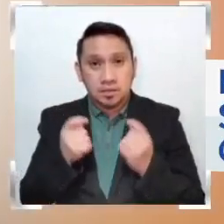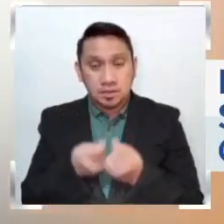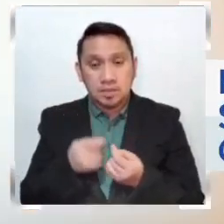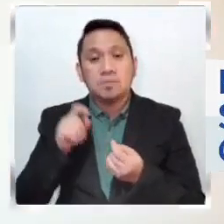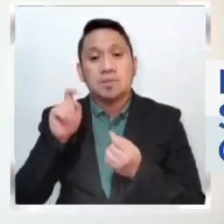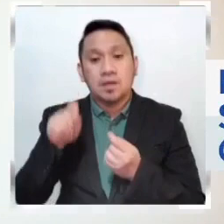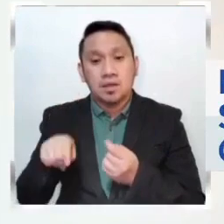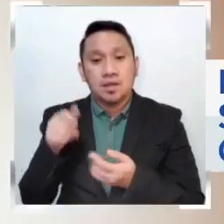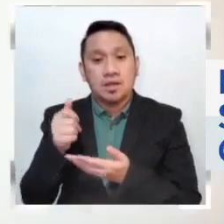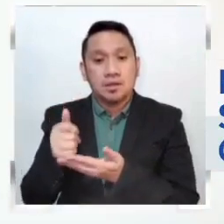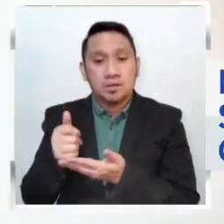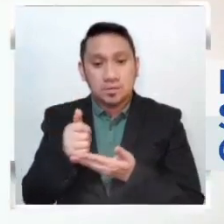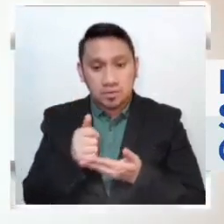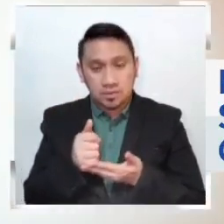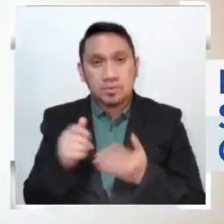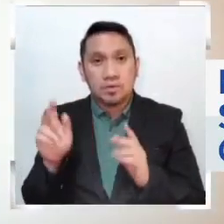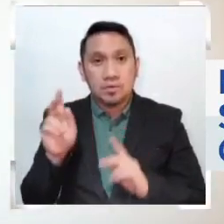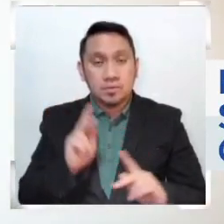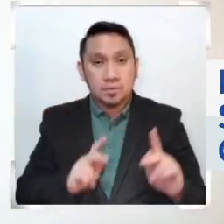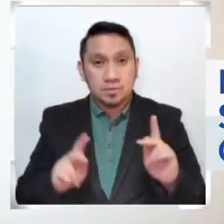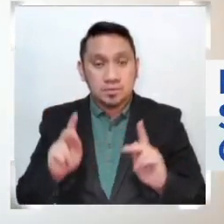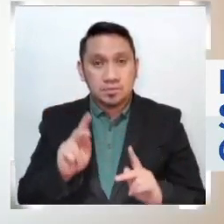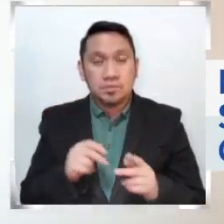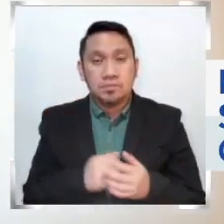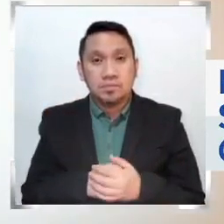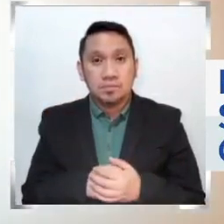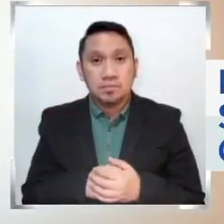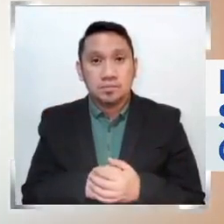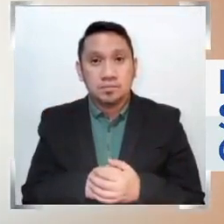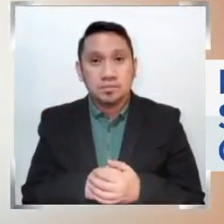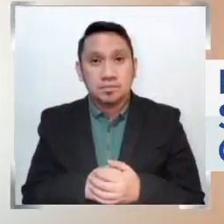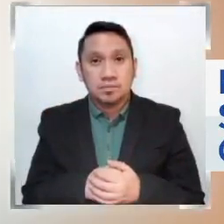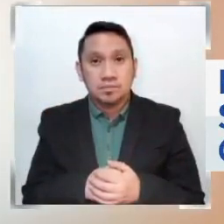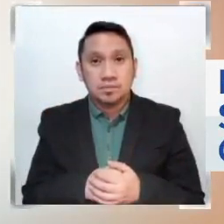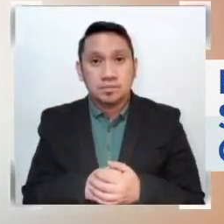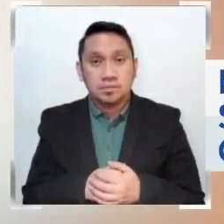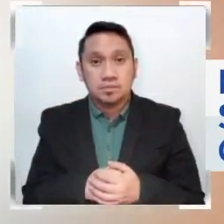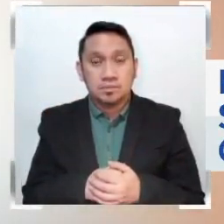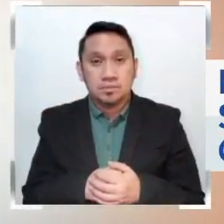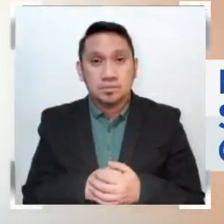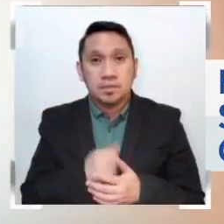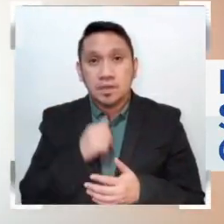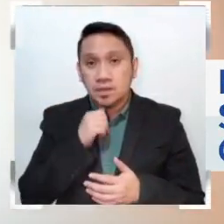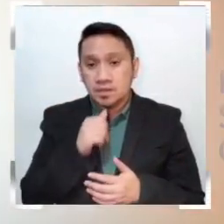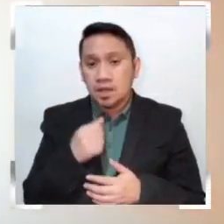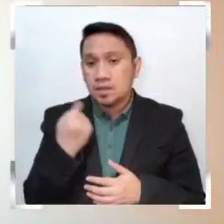ng sambayanan, SWP, and hindi siya mag-isa lang eh.